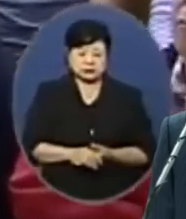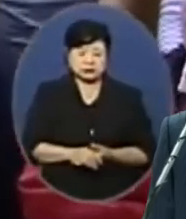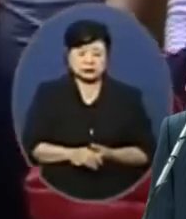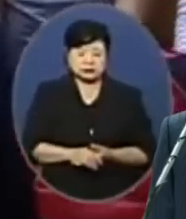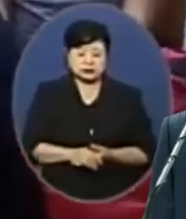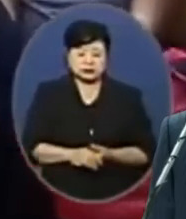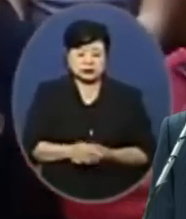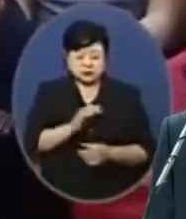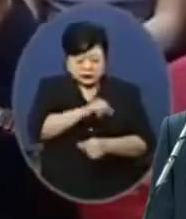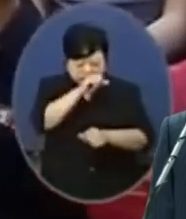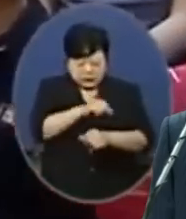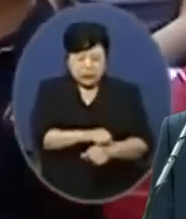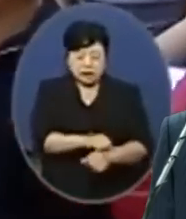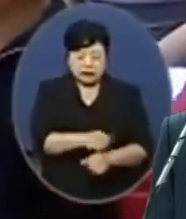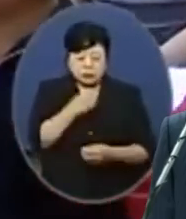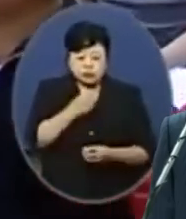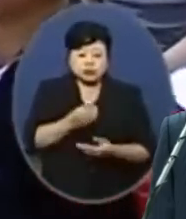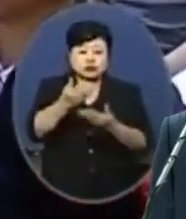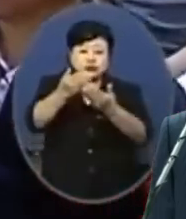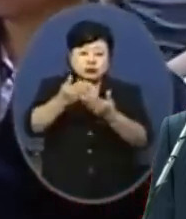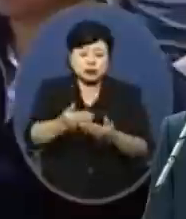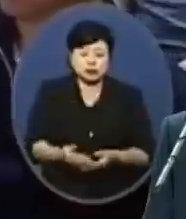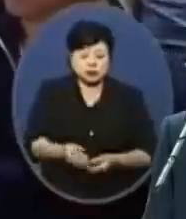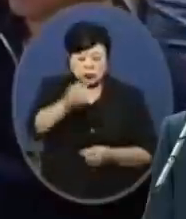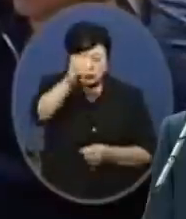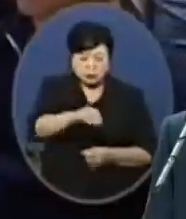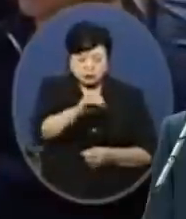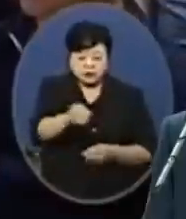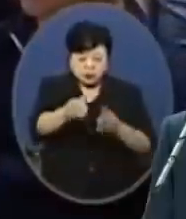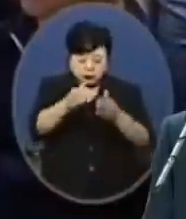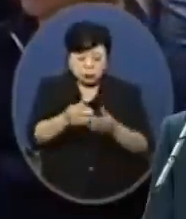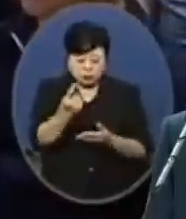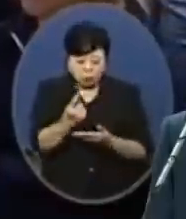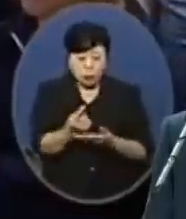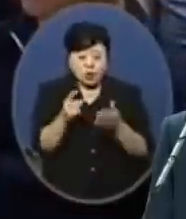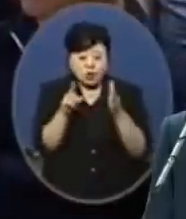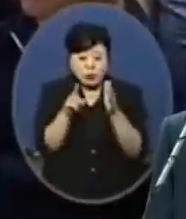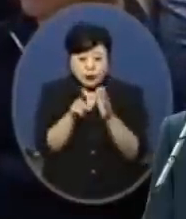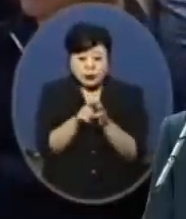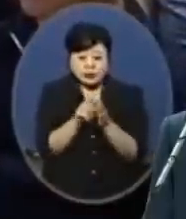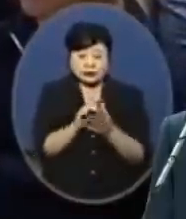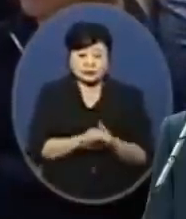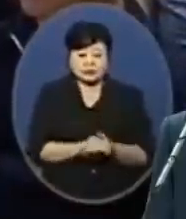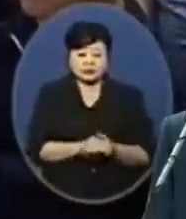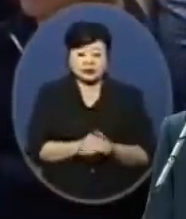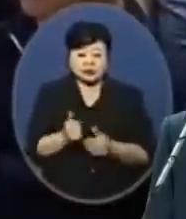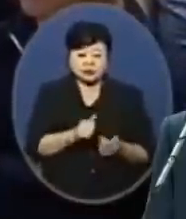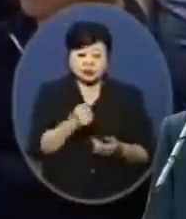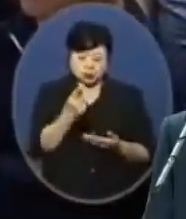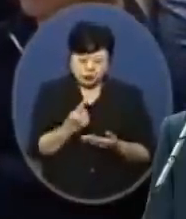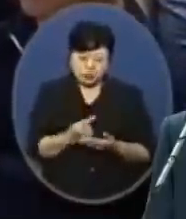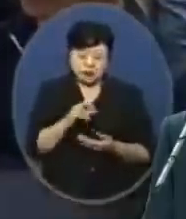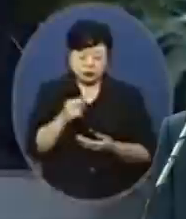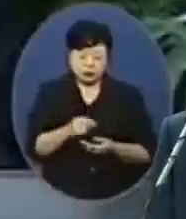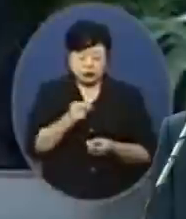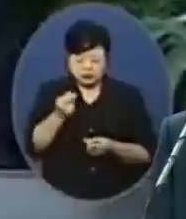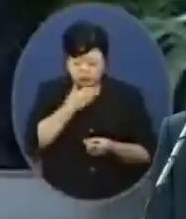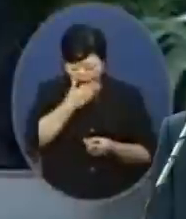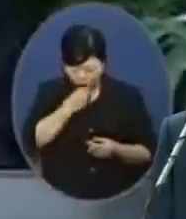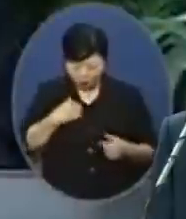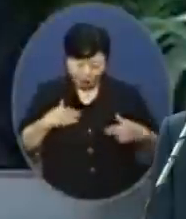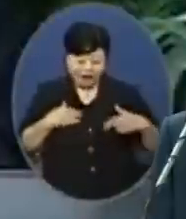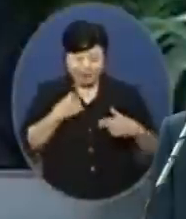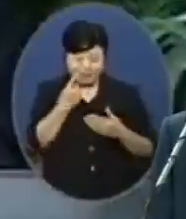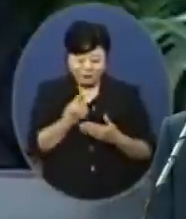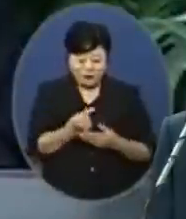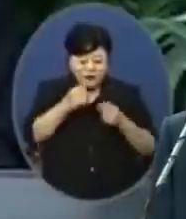여러분께 잘 되고 축복된 것이 십자가를 통해서 오는 것을 믿어야 되는 것입니다. 죽음이 다가와도 영생복락이 다가온